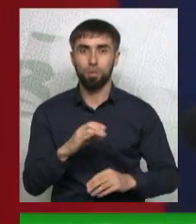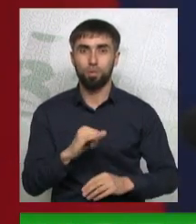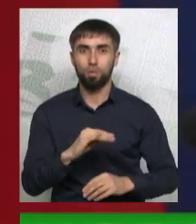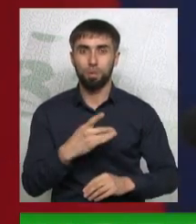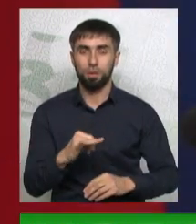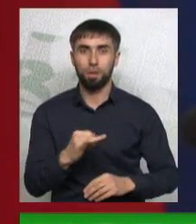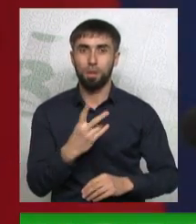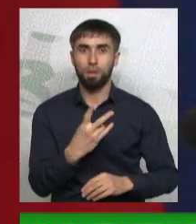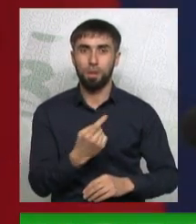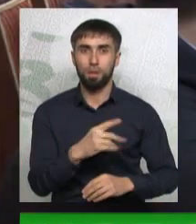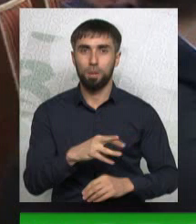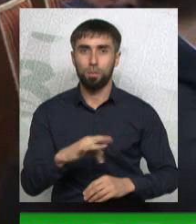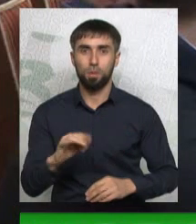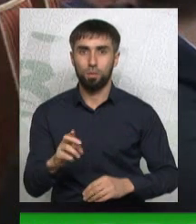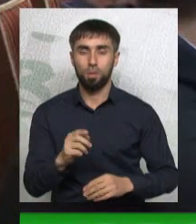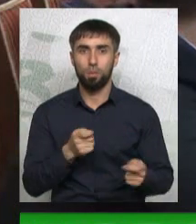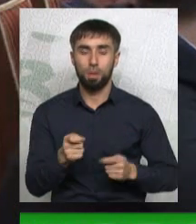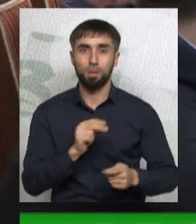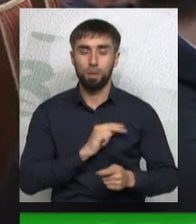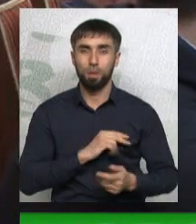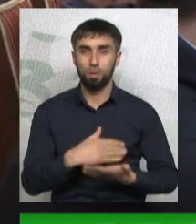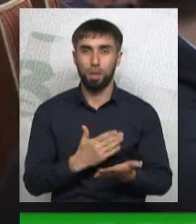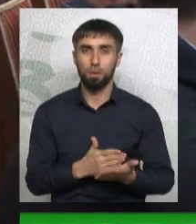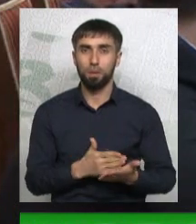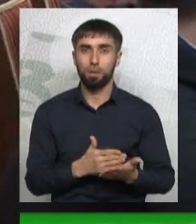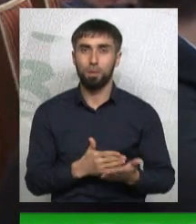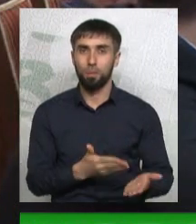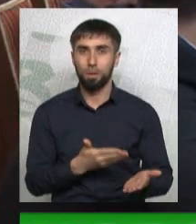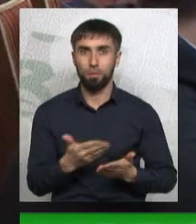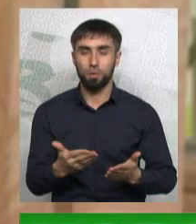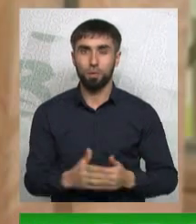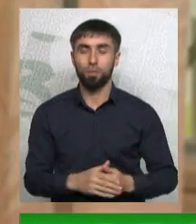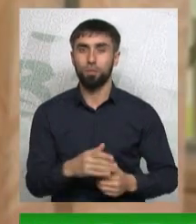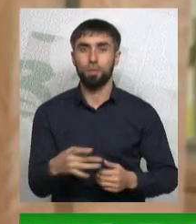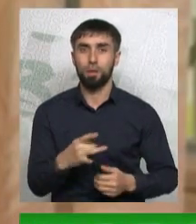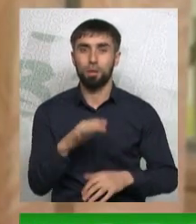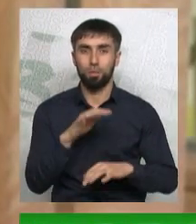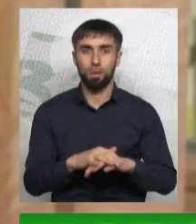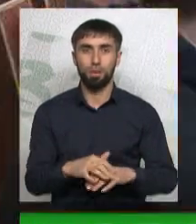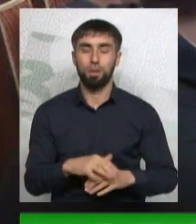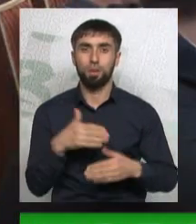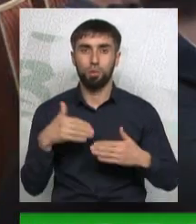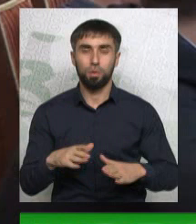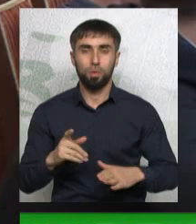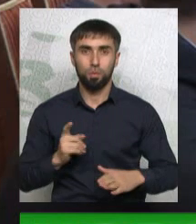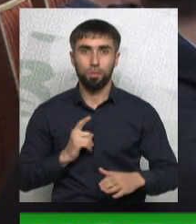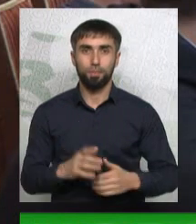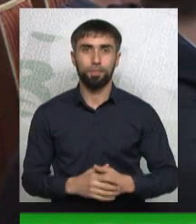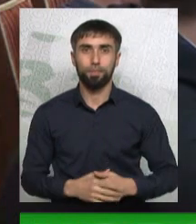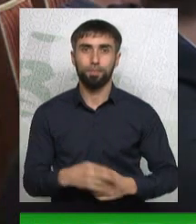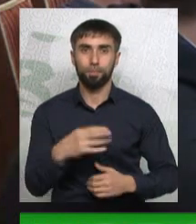проект на 1 миллиард рублей. Правительство работает в части привлечения в регион банков. Решение ждем